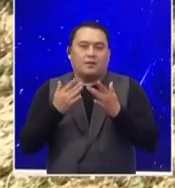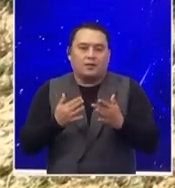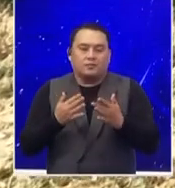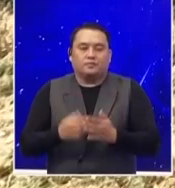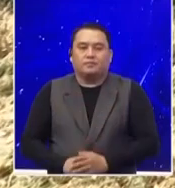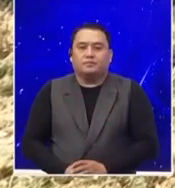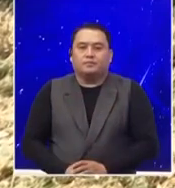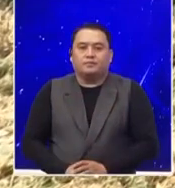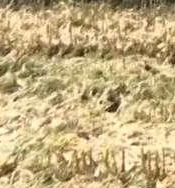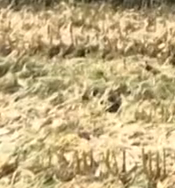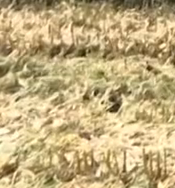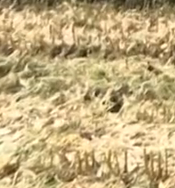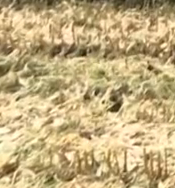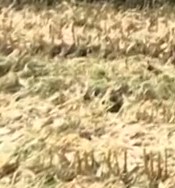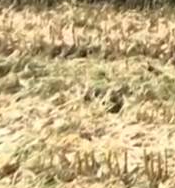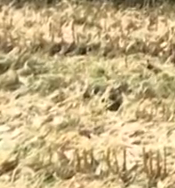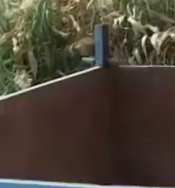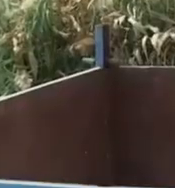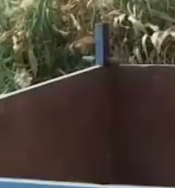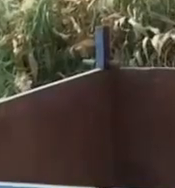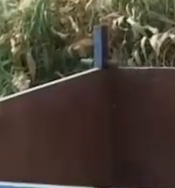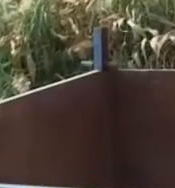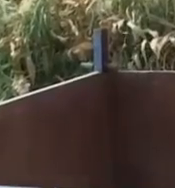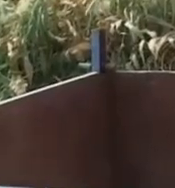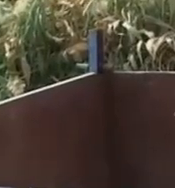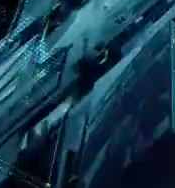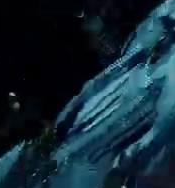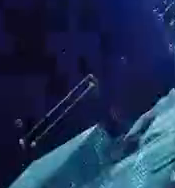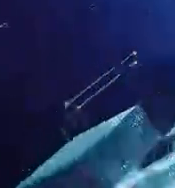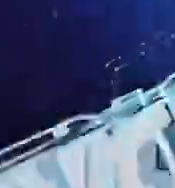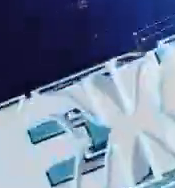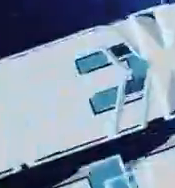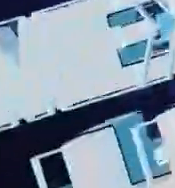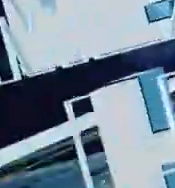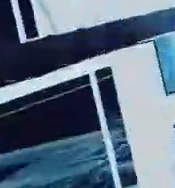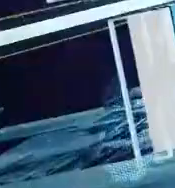злака. Рустам Аралбаев, Айдос Калиев, телеканал ЖИЦУ.